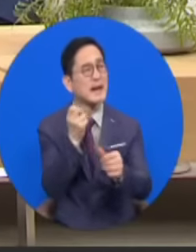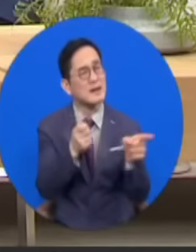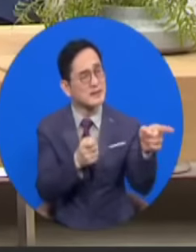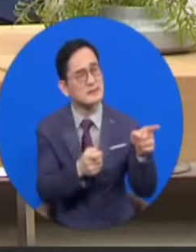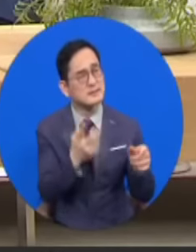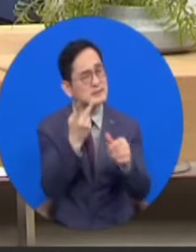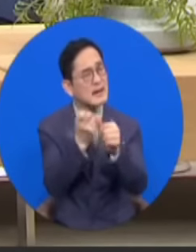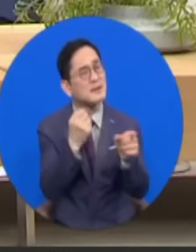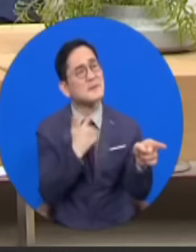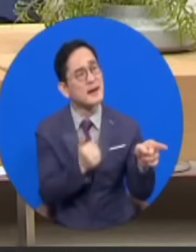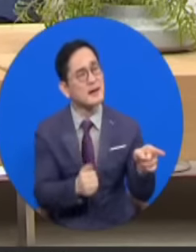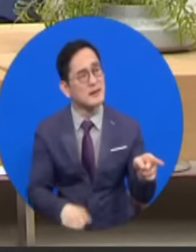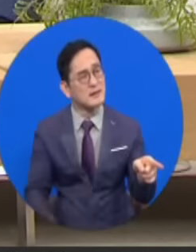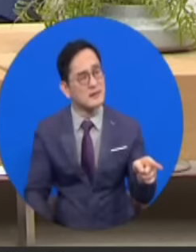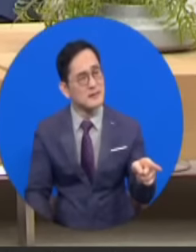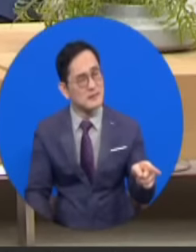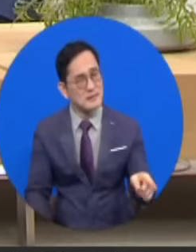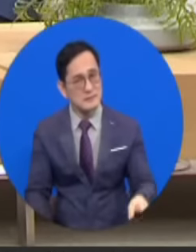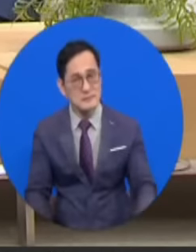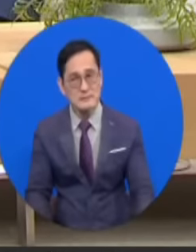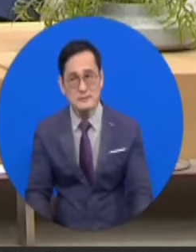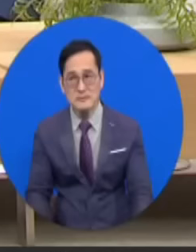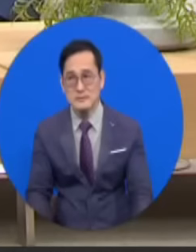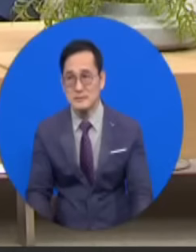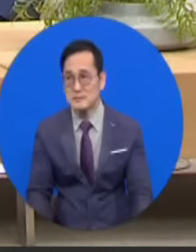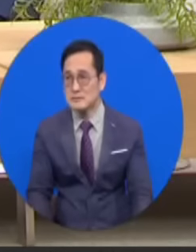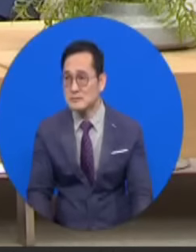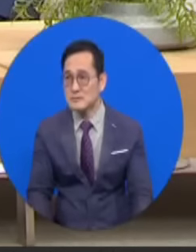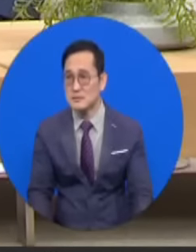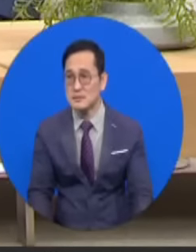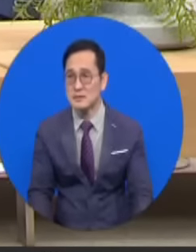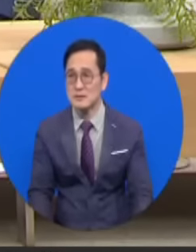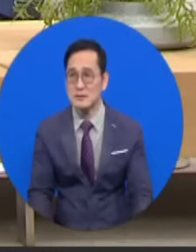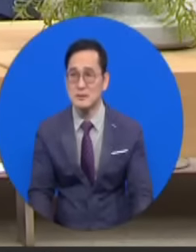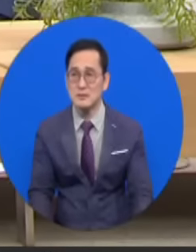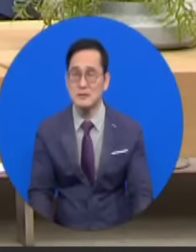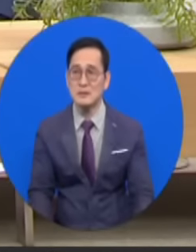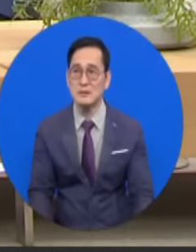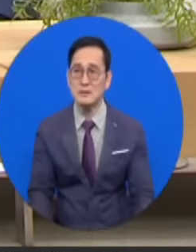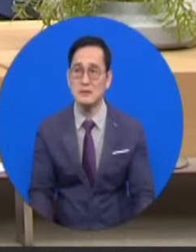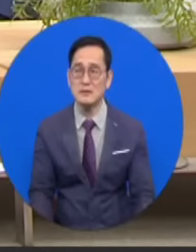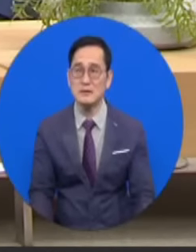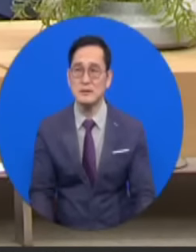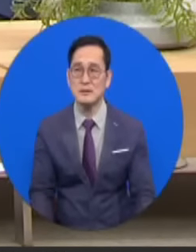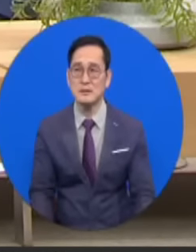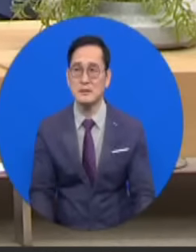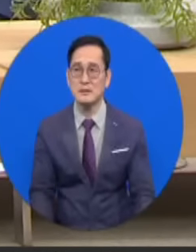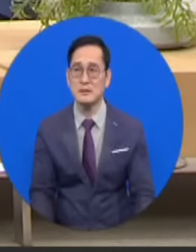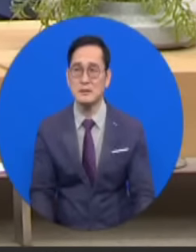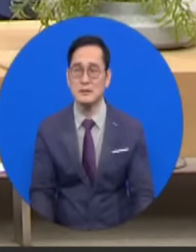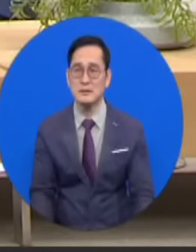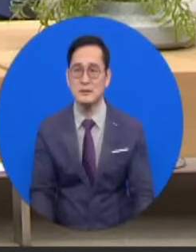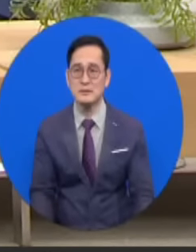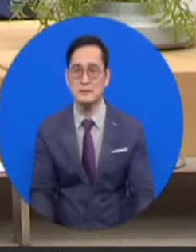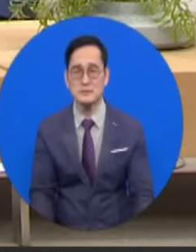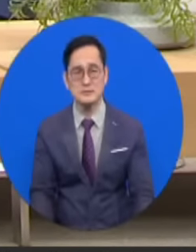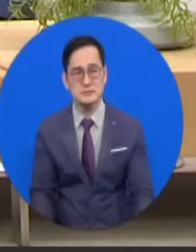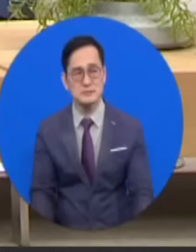이렇게 물어보면 원희룡 후보가 아직은 얘기 안 했지만 그럼 박근혜 전 대통령 수사한 사람이 당신 아니냐? 뭐 이런 얘기도 또 나올 것